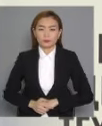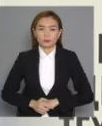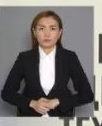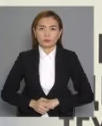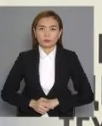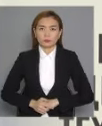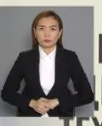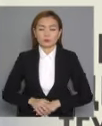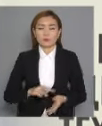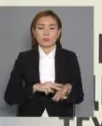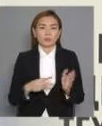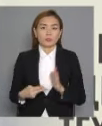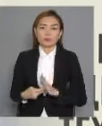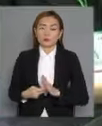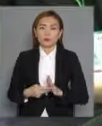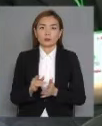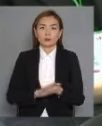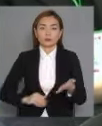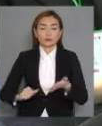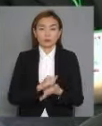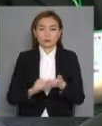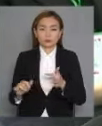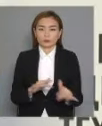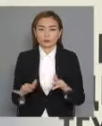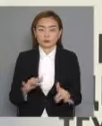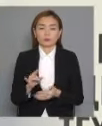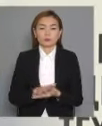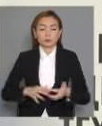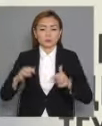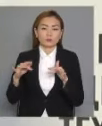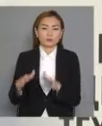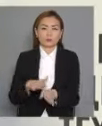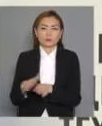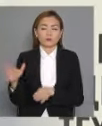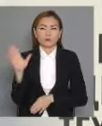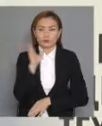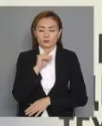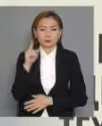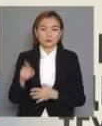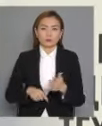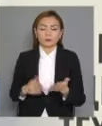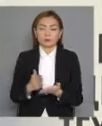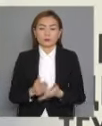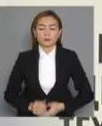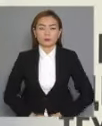ойлаймын, осы жобаларды тек қағаз жүзінде айтып біз міне осылай демей, іске асырып көру керек.